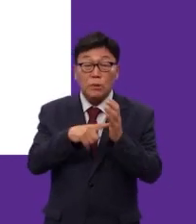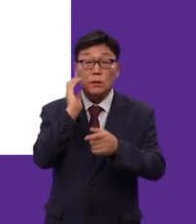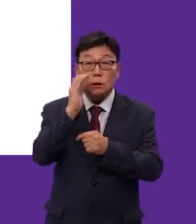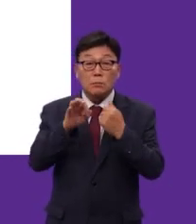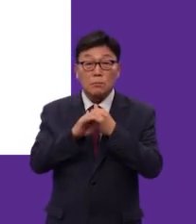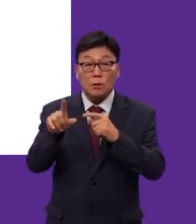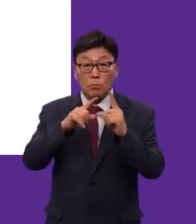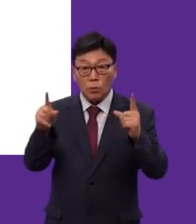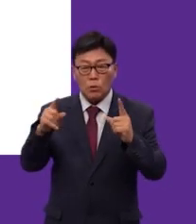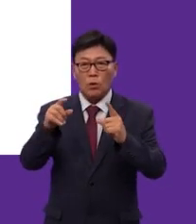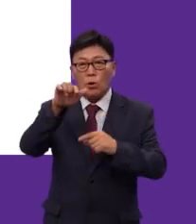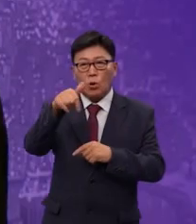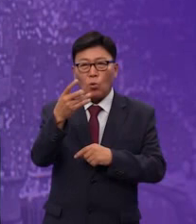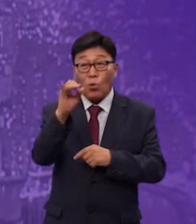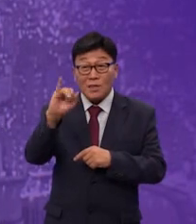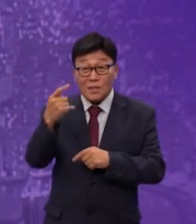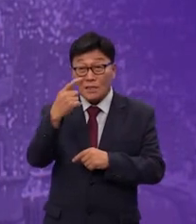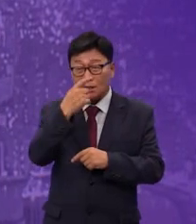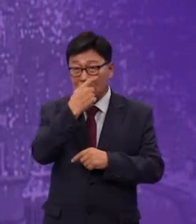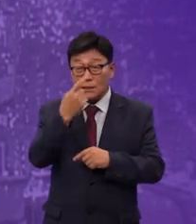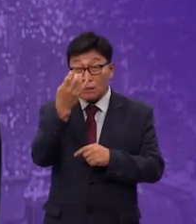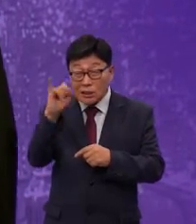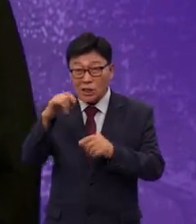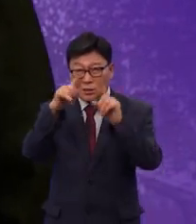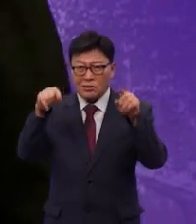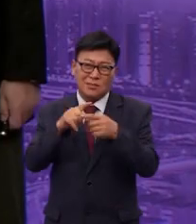인증서를 활용할 때의 그 상황을 생각하시면 되겠습니다.